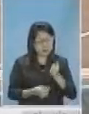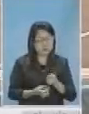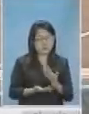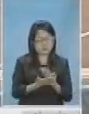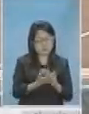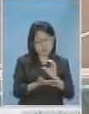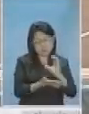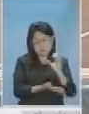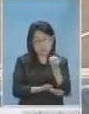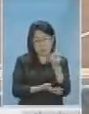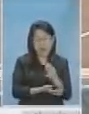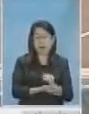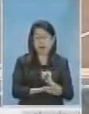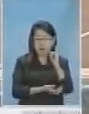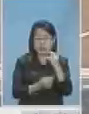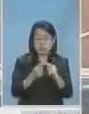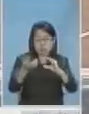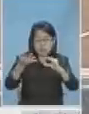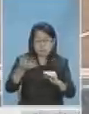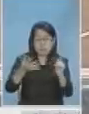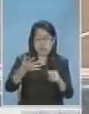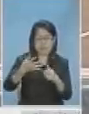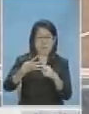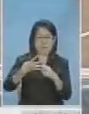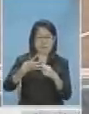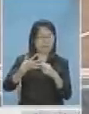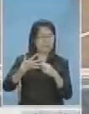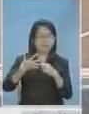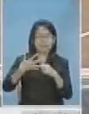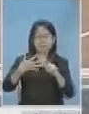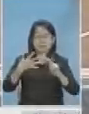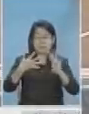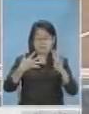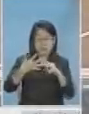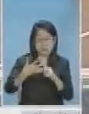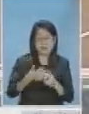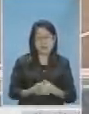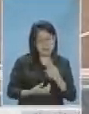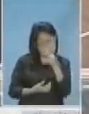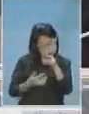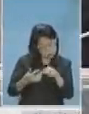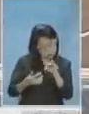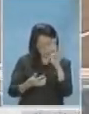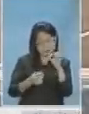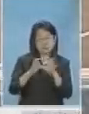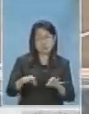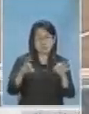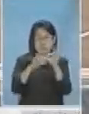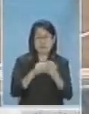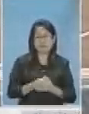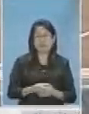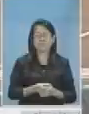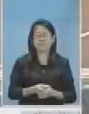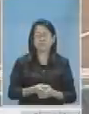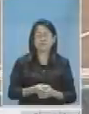ากท่านไม่ใช้ครับอันนี้คือเรื่องที่4ครับท่านรองนายกครับผมขออนุญาตหยิบเพียงบางเรื่องที่สำคัญนะครับเอาเรื่องแรกเลย